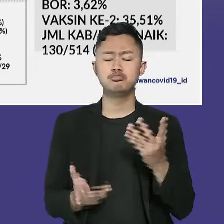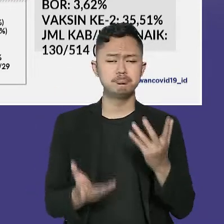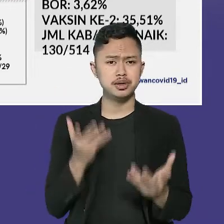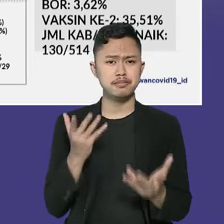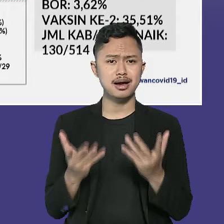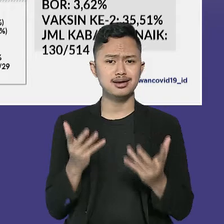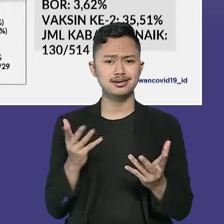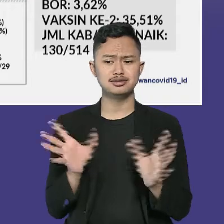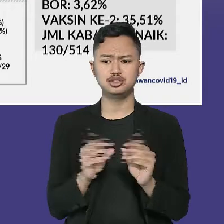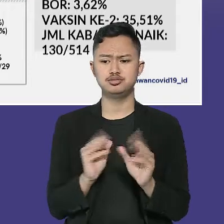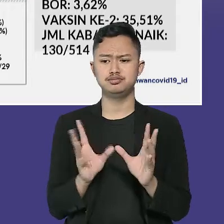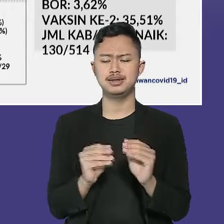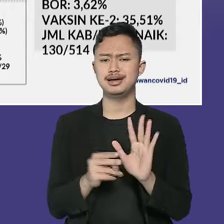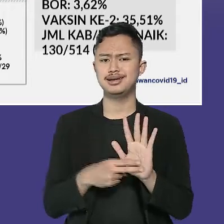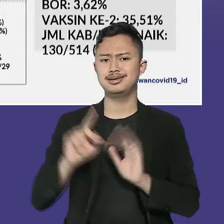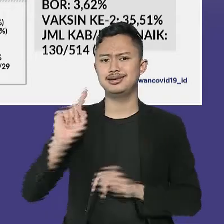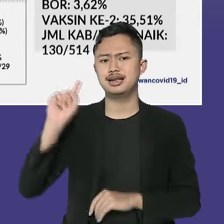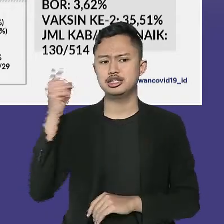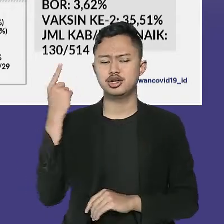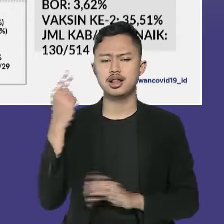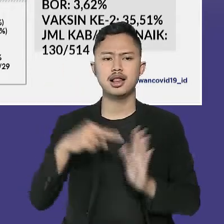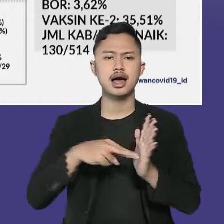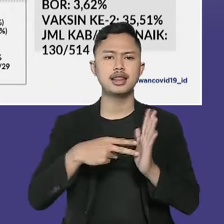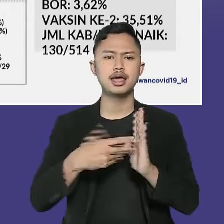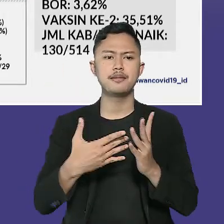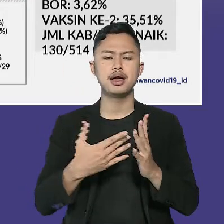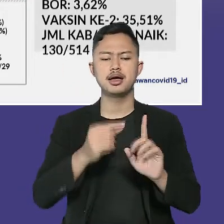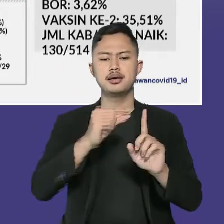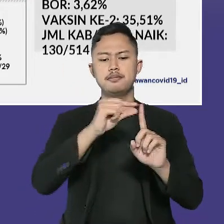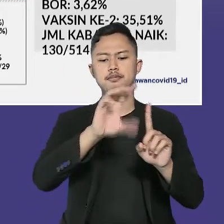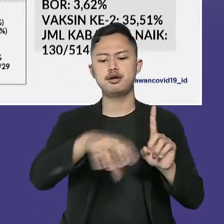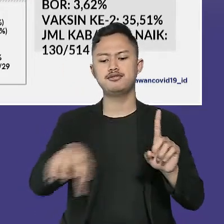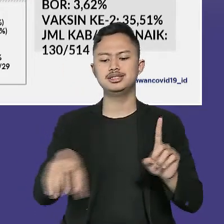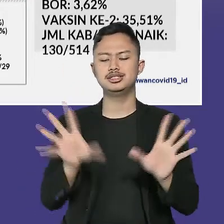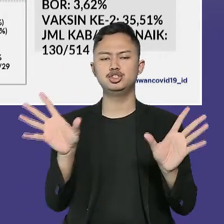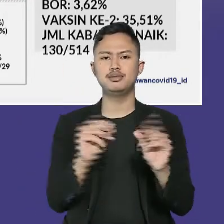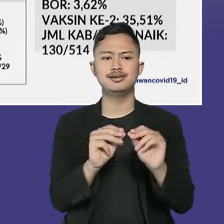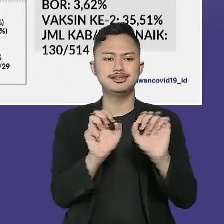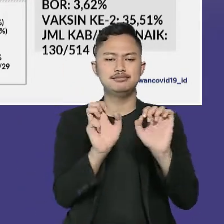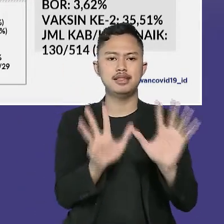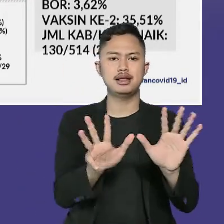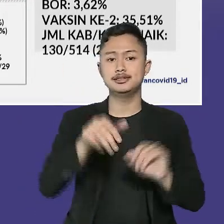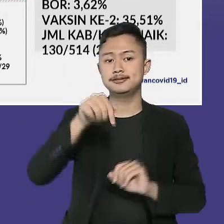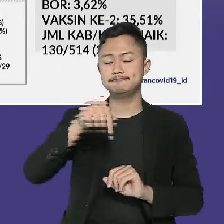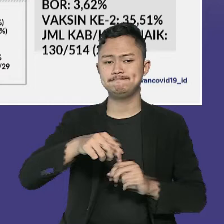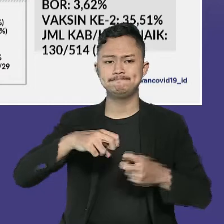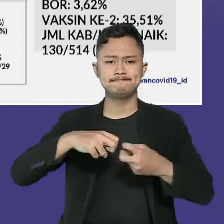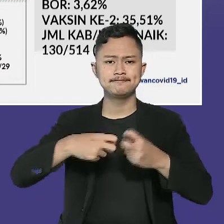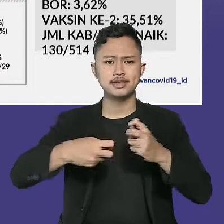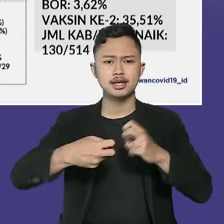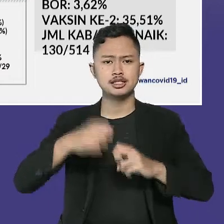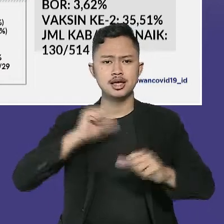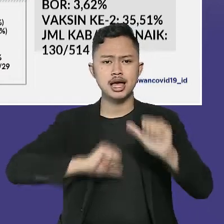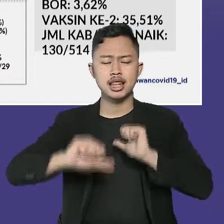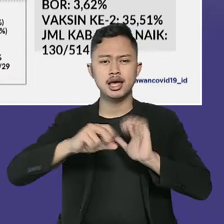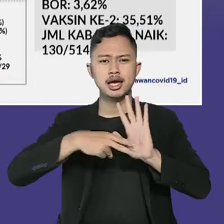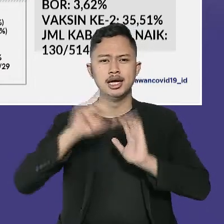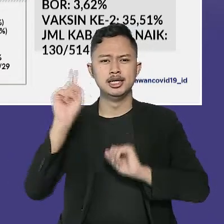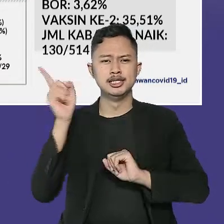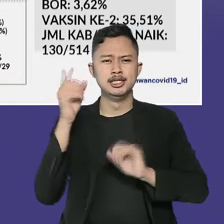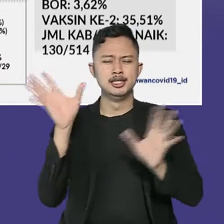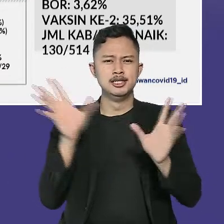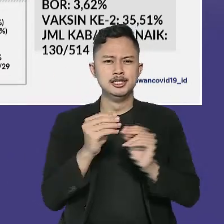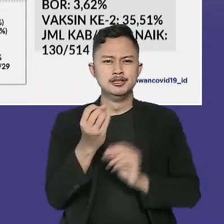dibandingkan dengan angka nasional, maka dari 9 provinsi ini, saat ini kasus aktif nasional adalah